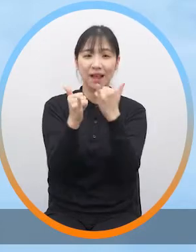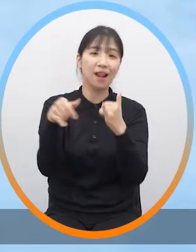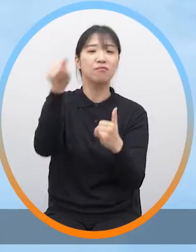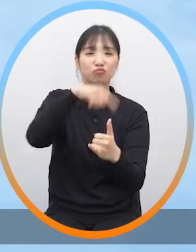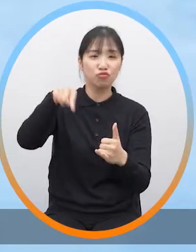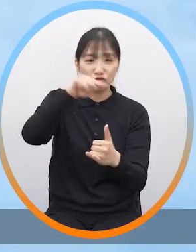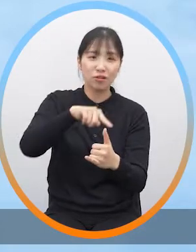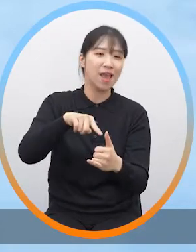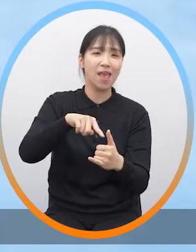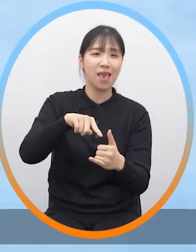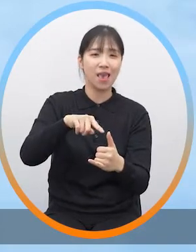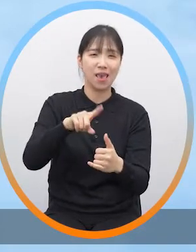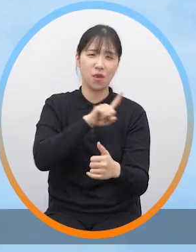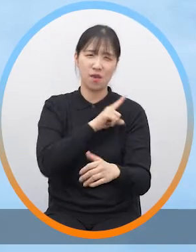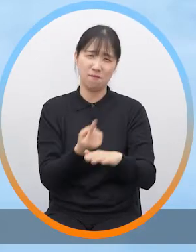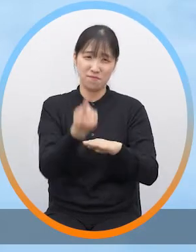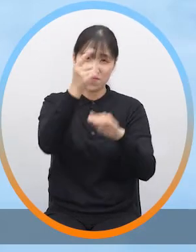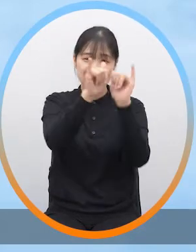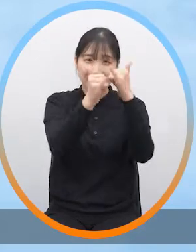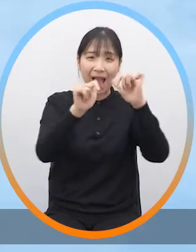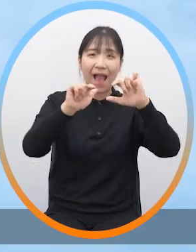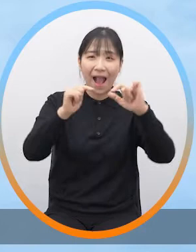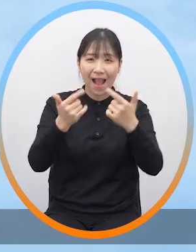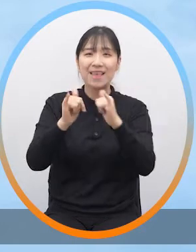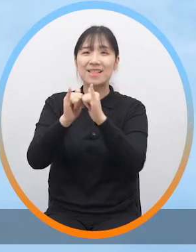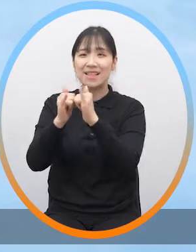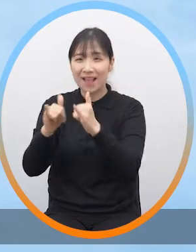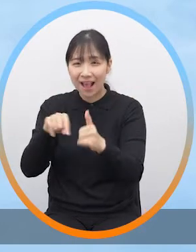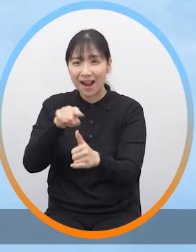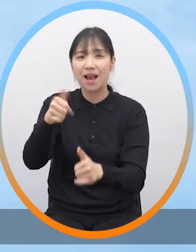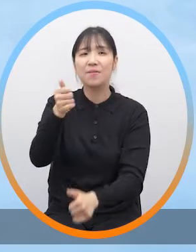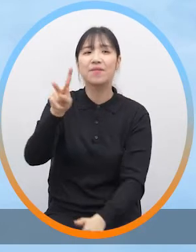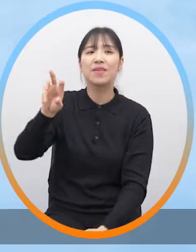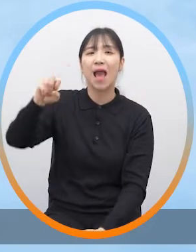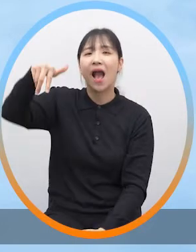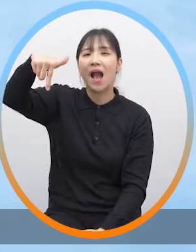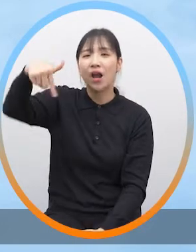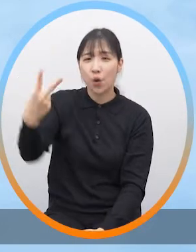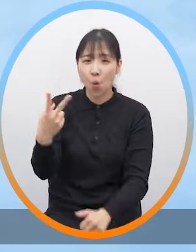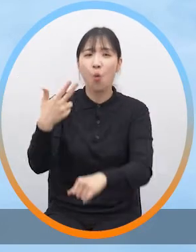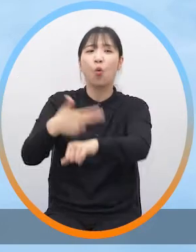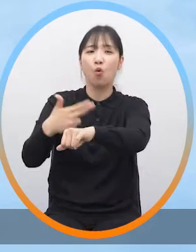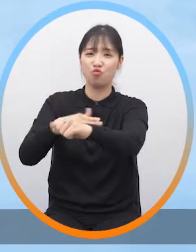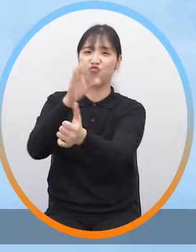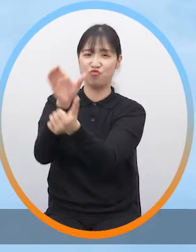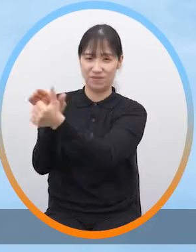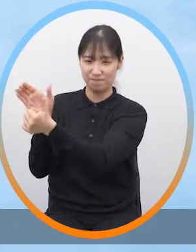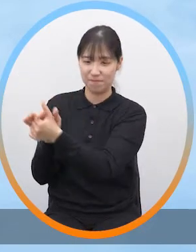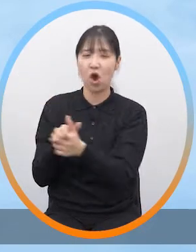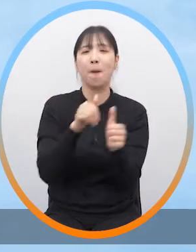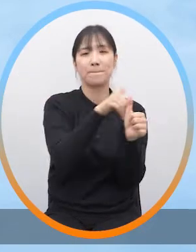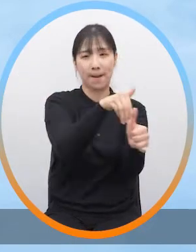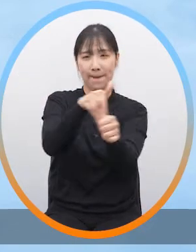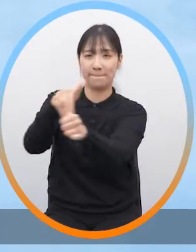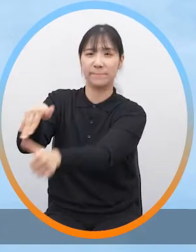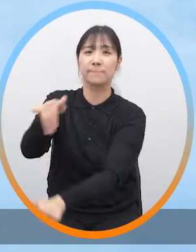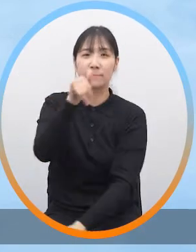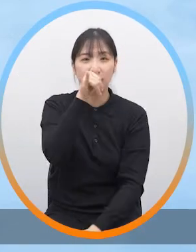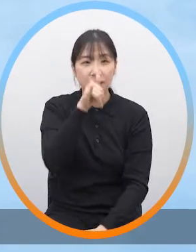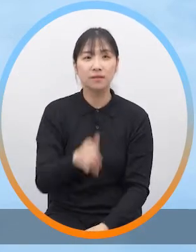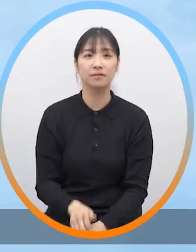사람 중에서 상위권이 아닌 사람들에게 향교의 교수로 임명해서 각 지방에